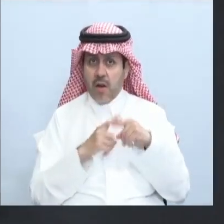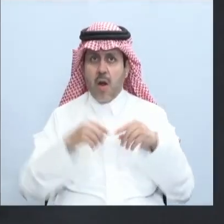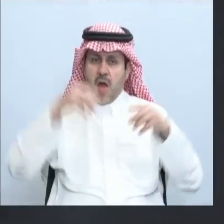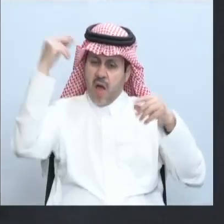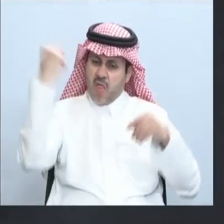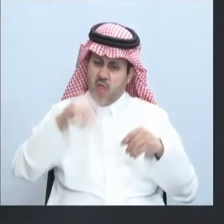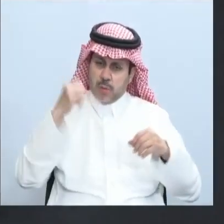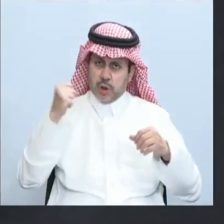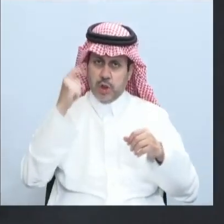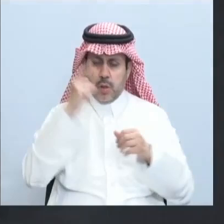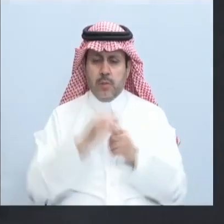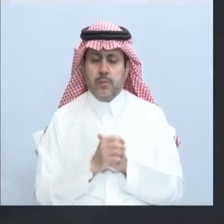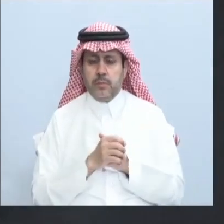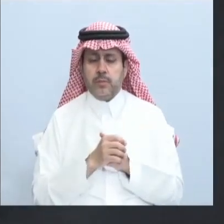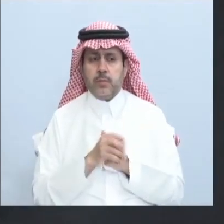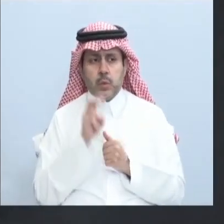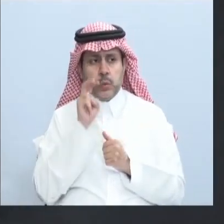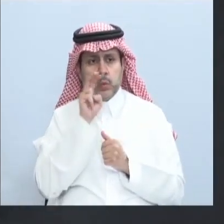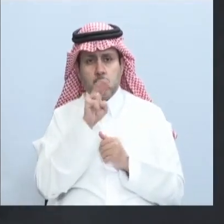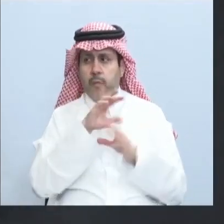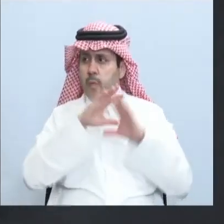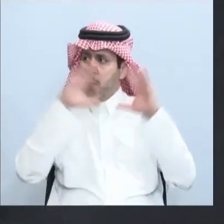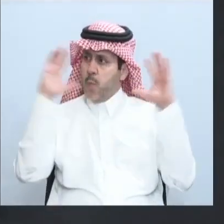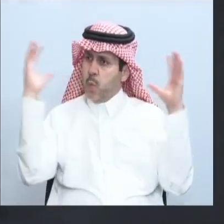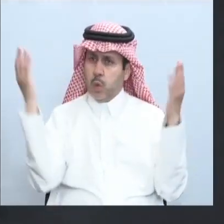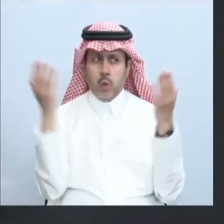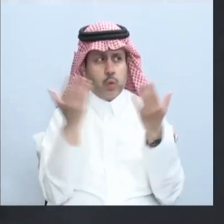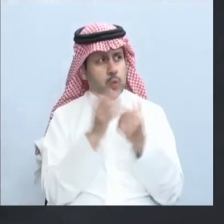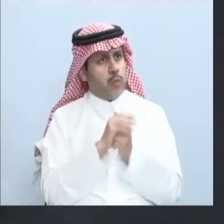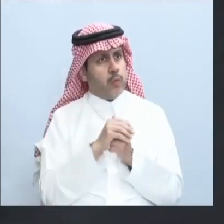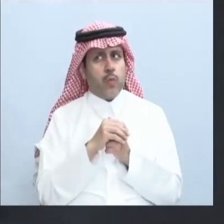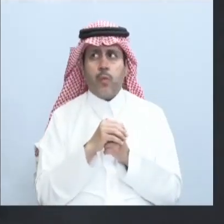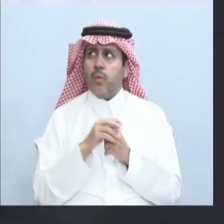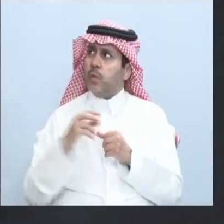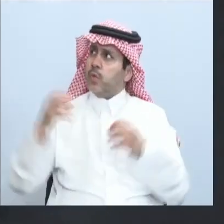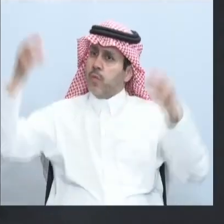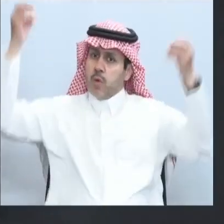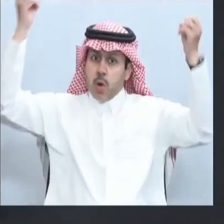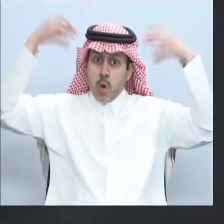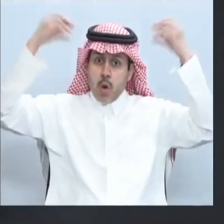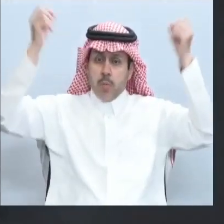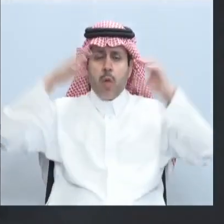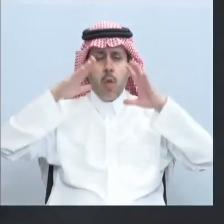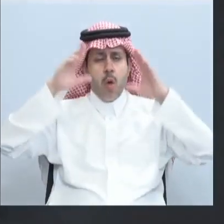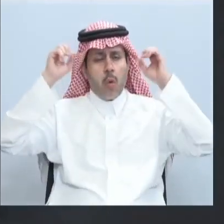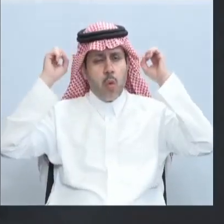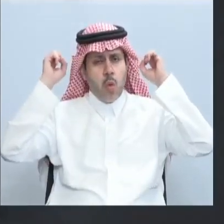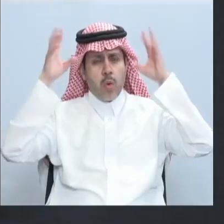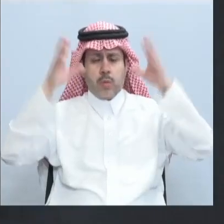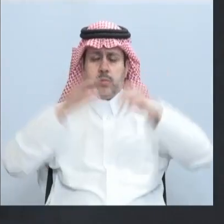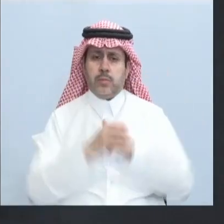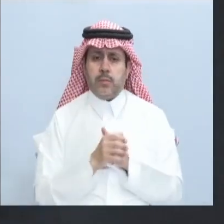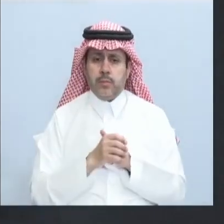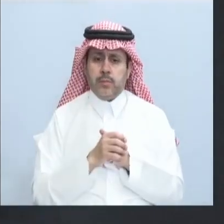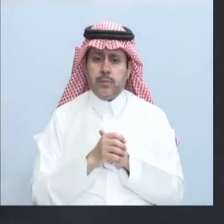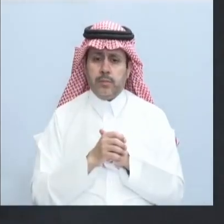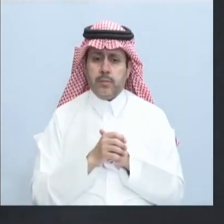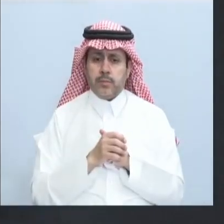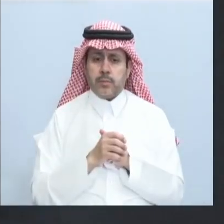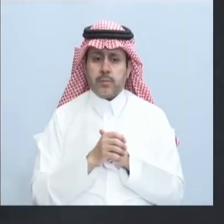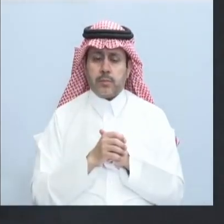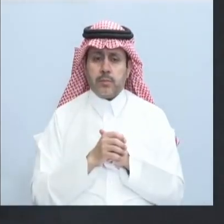ان يتامل في محيطه الذي يحيط به في هذه النعم التي استلها الله عز وجل عليه